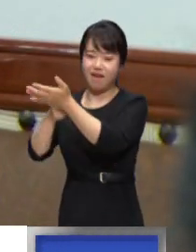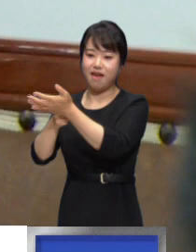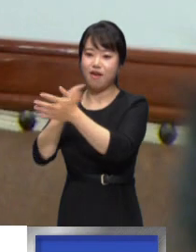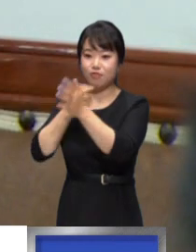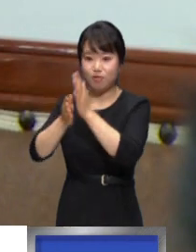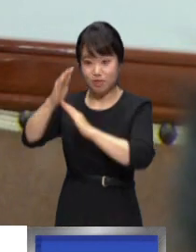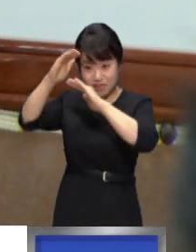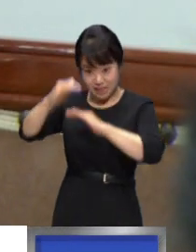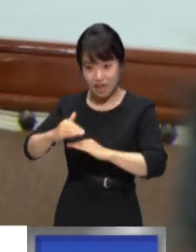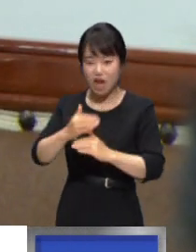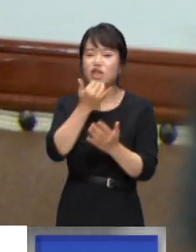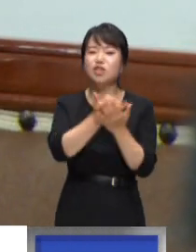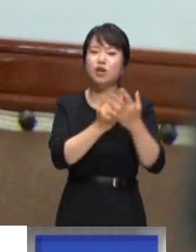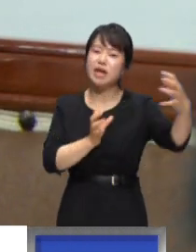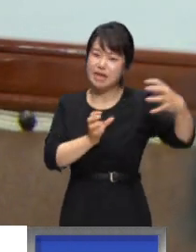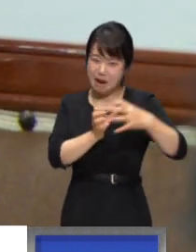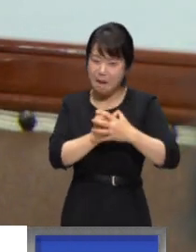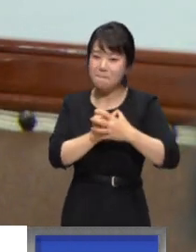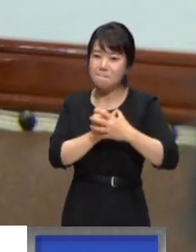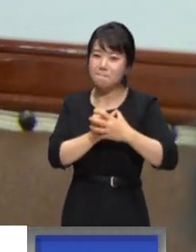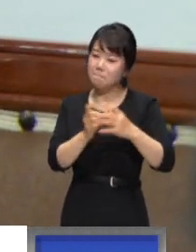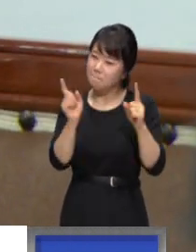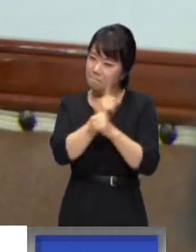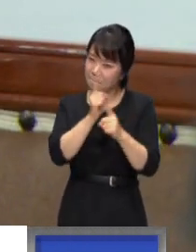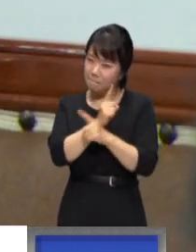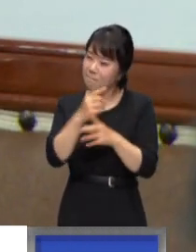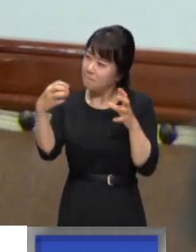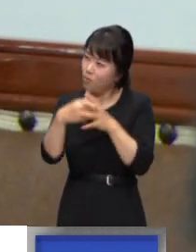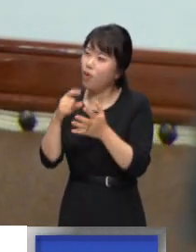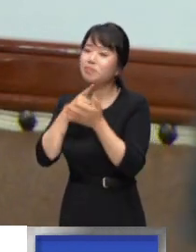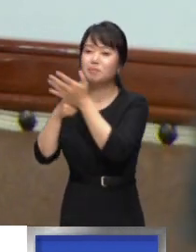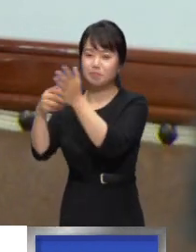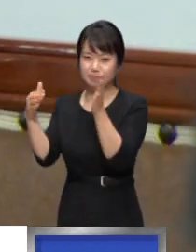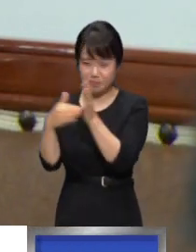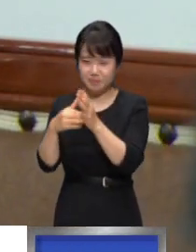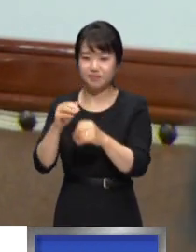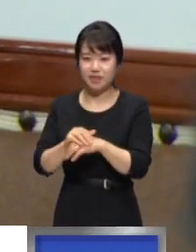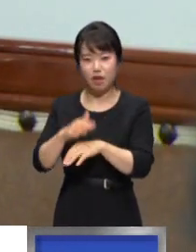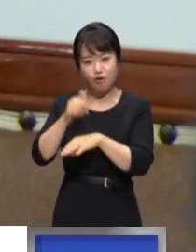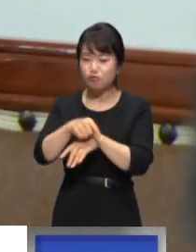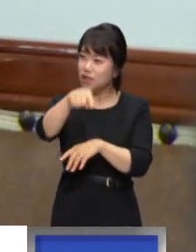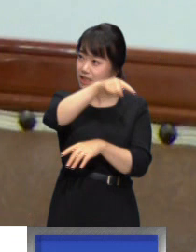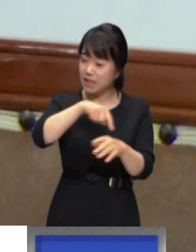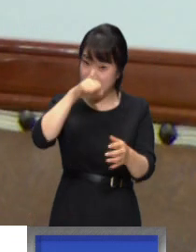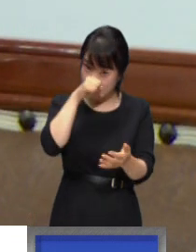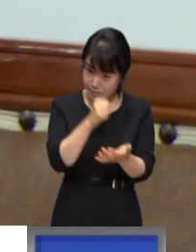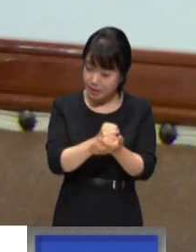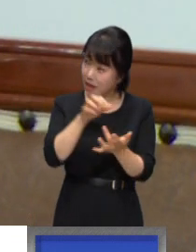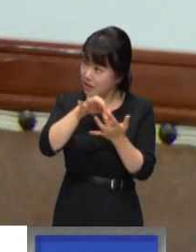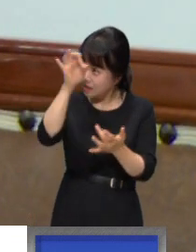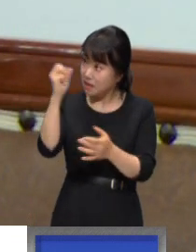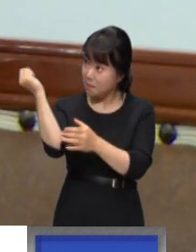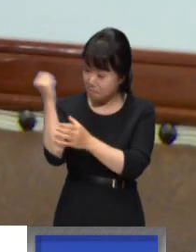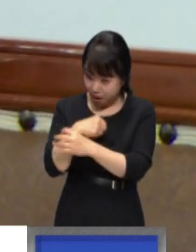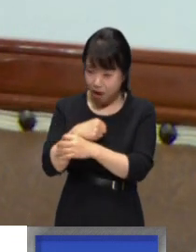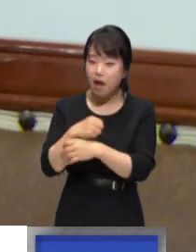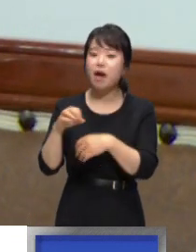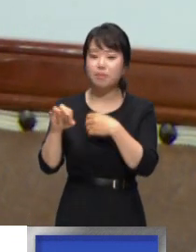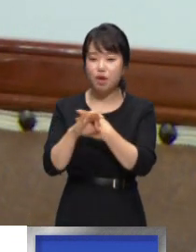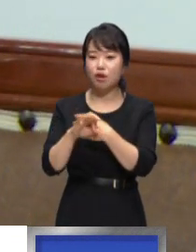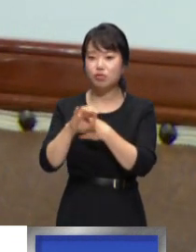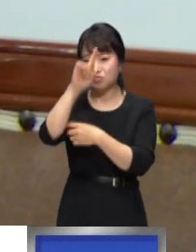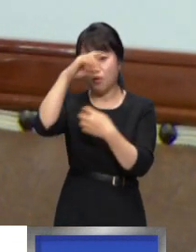중에 저희 청량리역 부지가 지금 들어가 있거든요. 여기 부지가 선정이 되고 나면